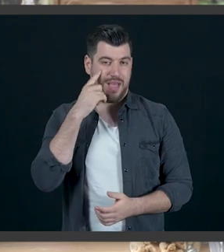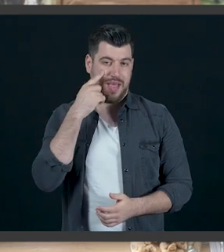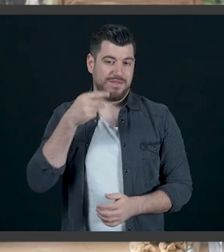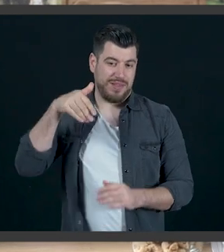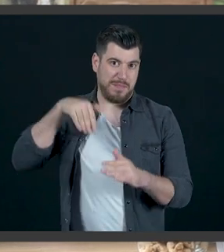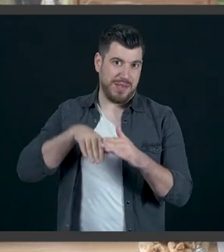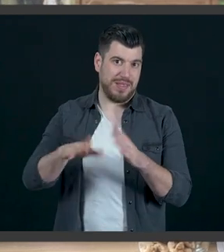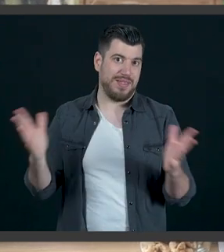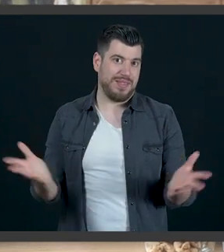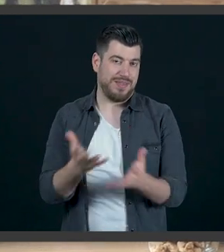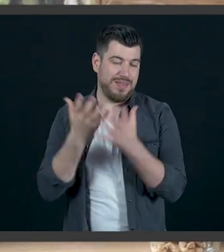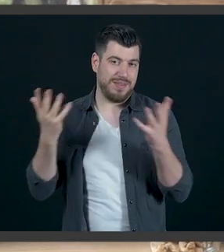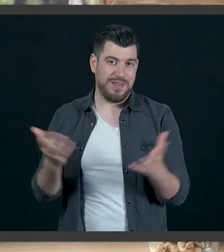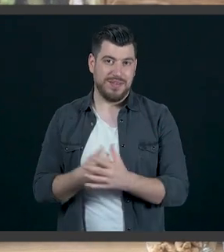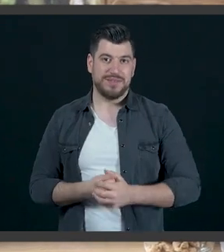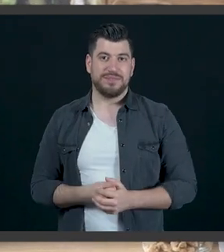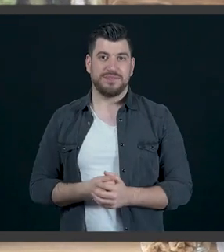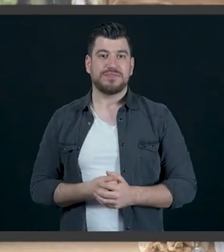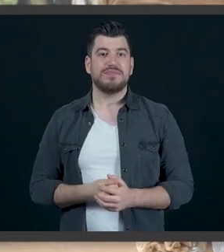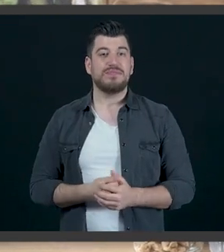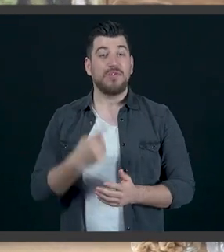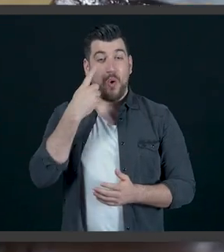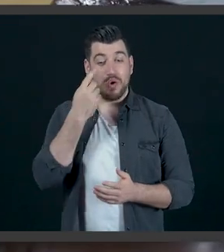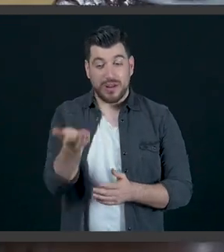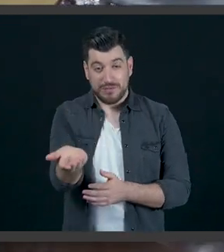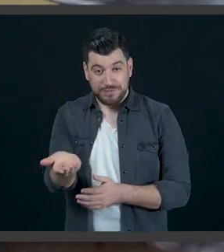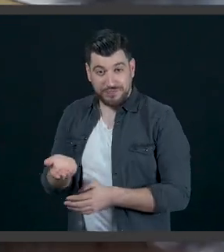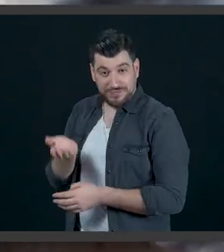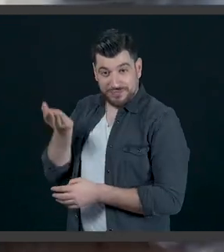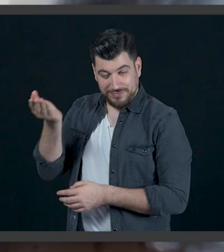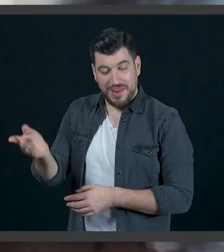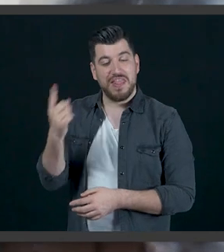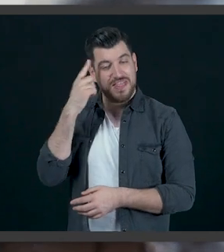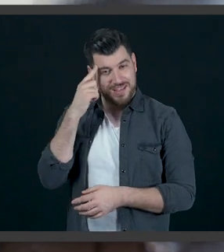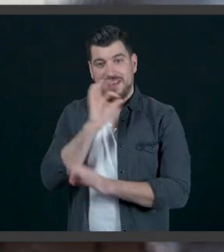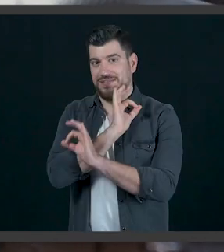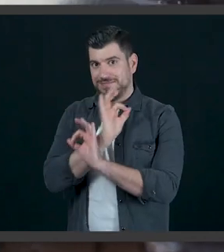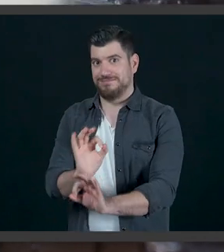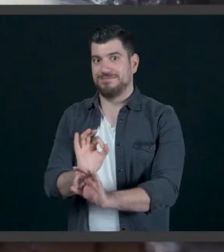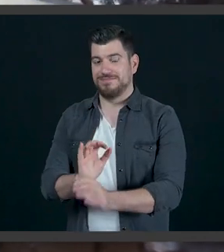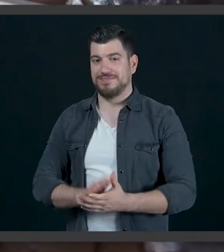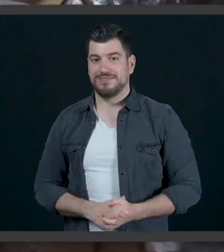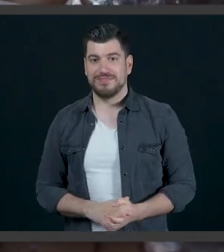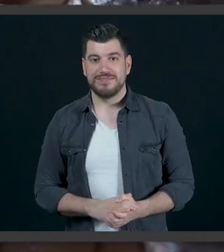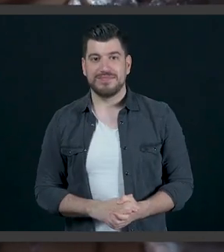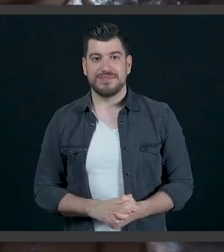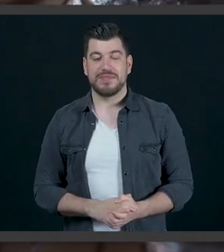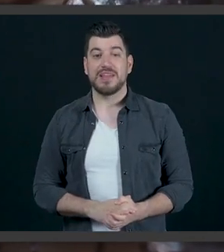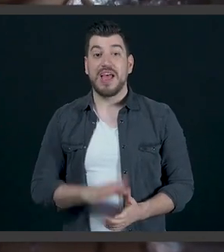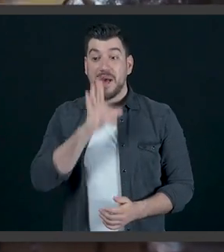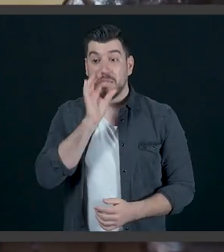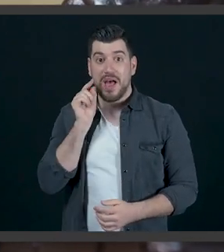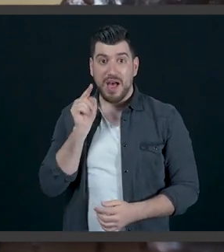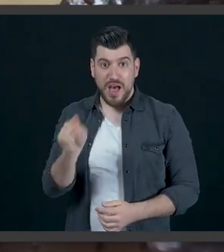Καταλαβαίνετε τι έχει γίνει εδώ μέσα, ακόμα δεν καταλαβαίνετε. Μόλις θα κόψει το πρώτο κομμάτι, τότε θα καταλάβετε. Είναι